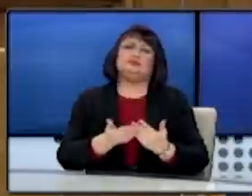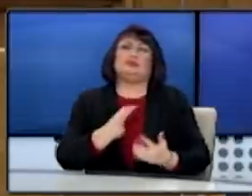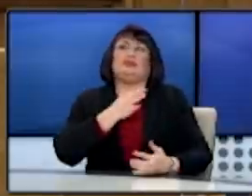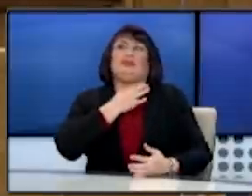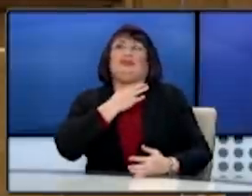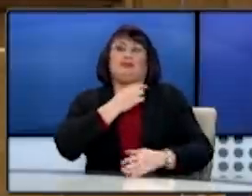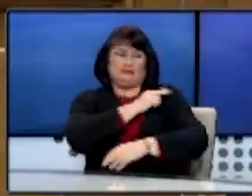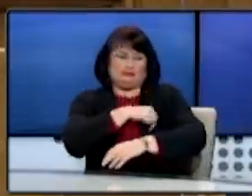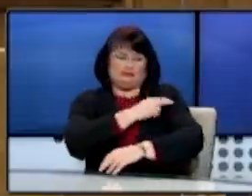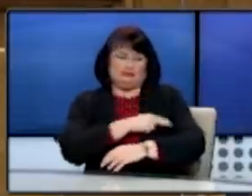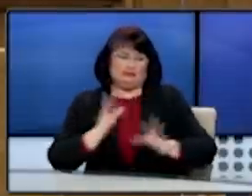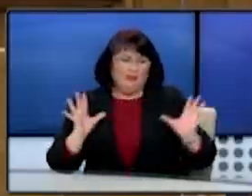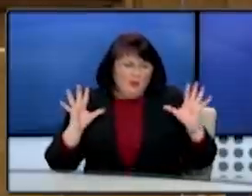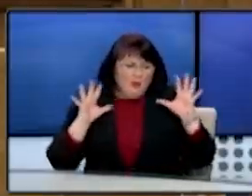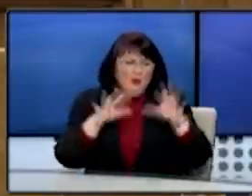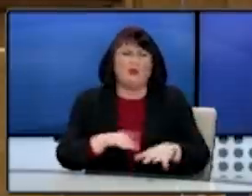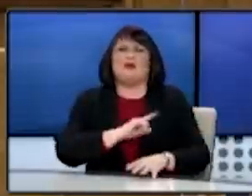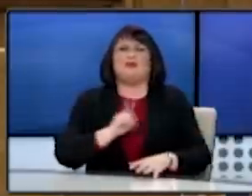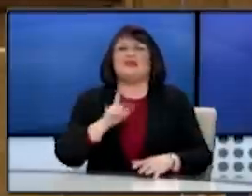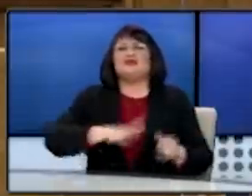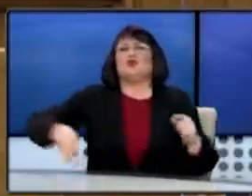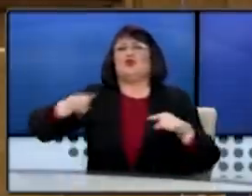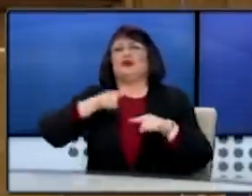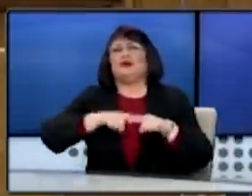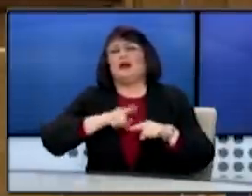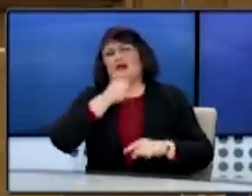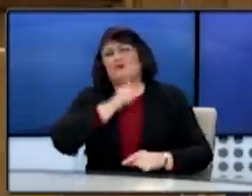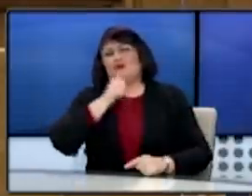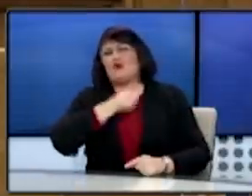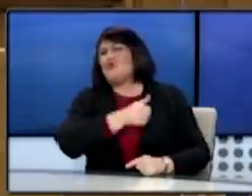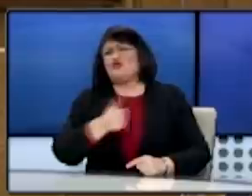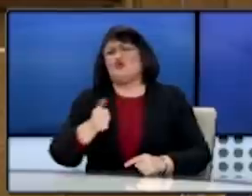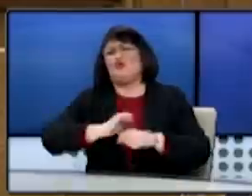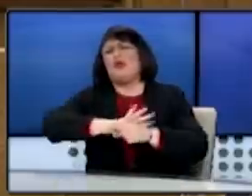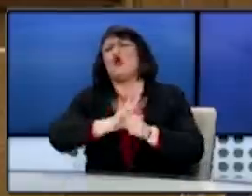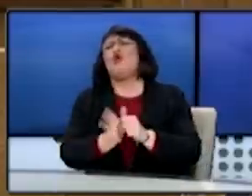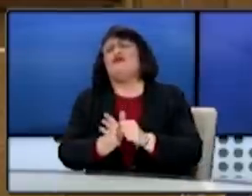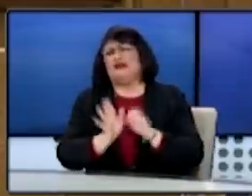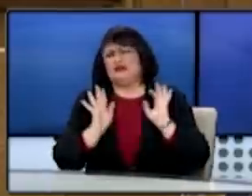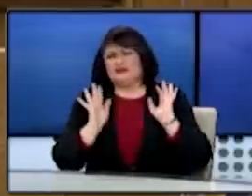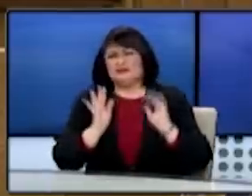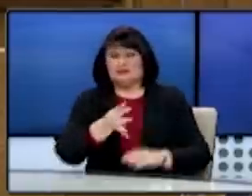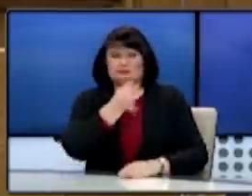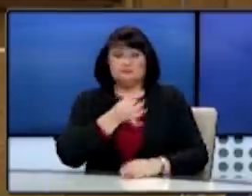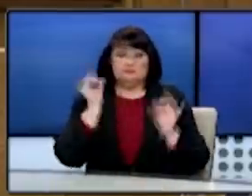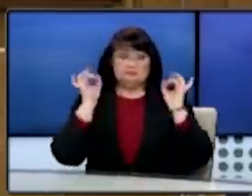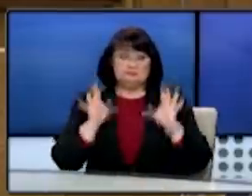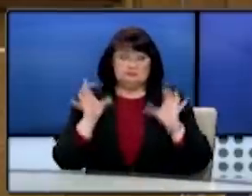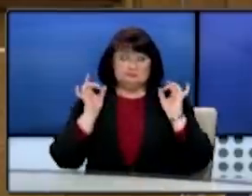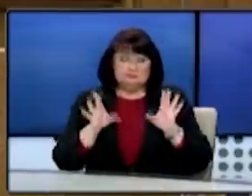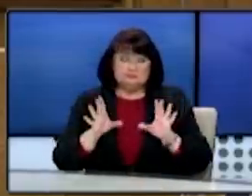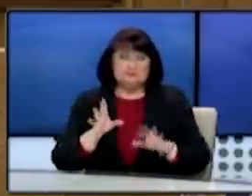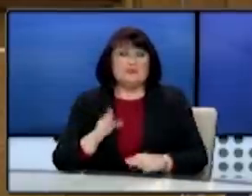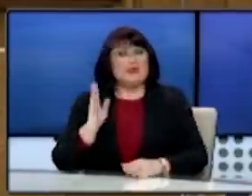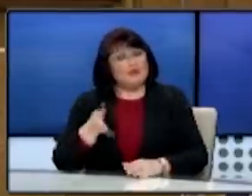των νοσοκομείων που στενάζουν παντού σε όλη την Ελλάδα και όχι μόνο τώρα με την πανδημία. Δεν λέτε κουβέντα για το ότι